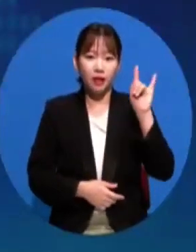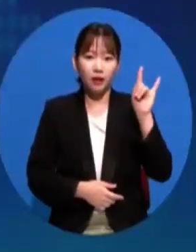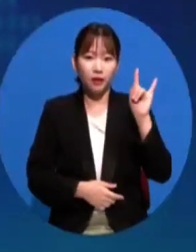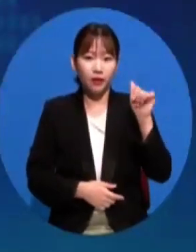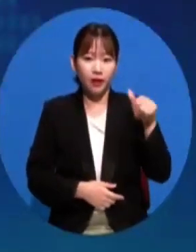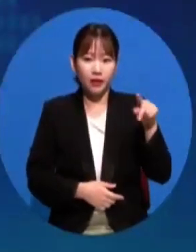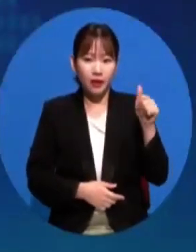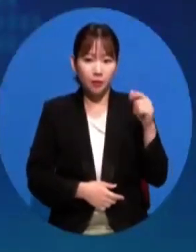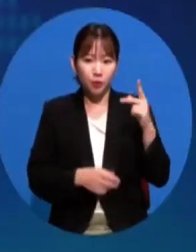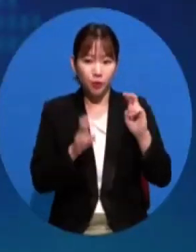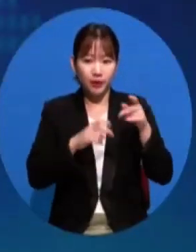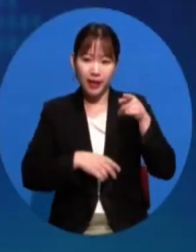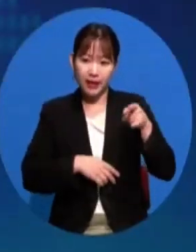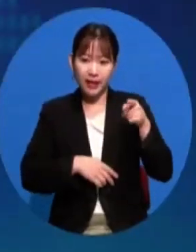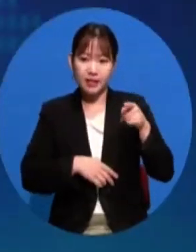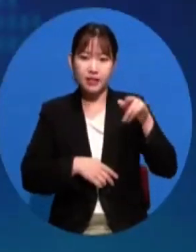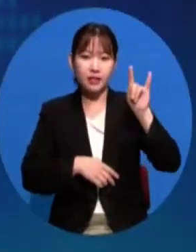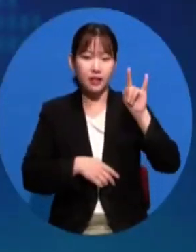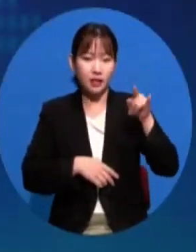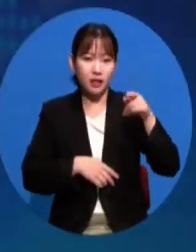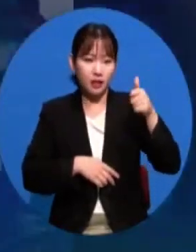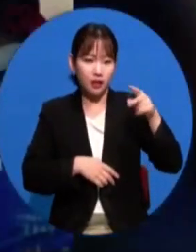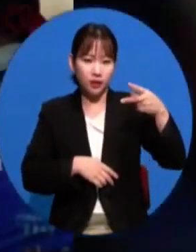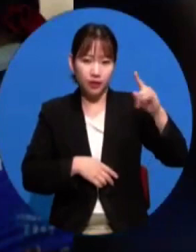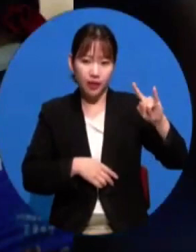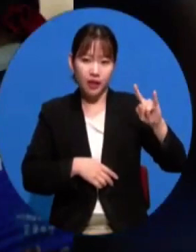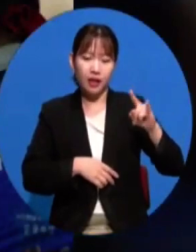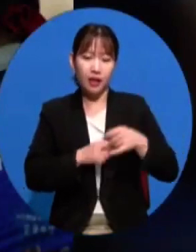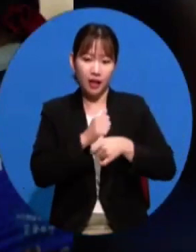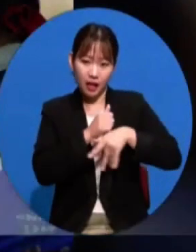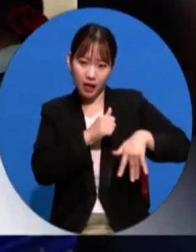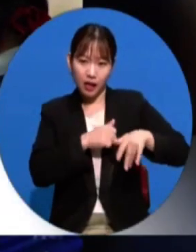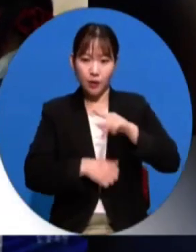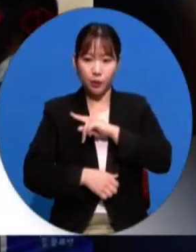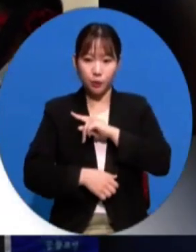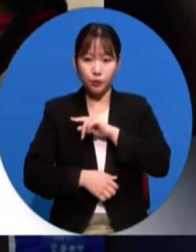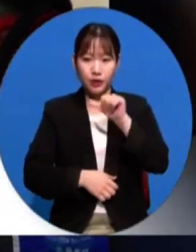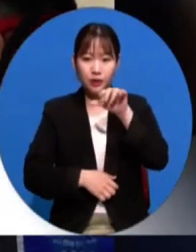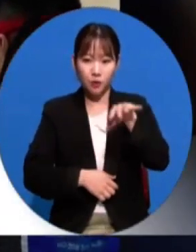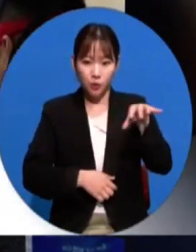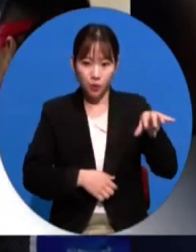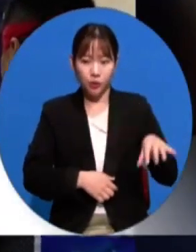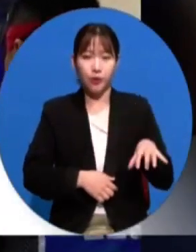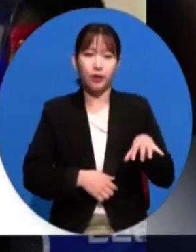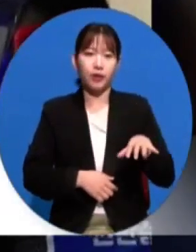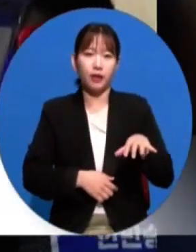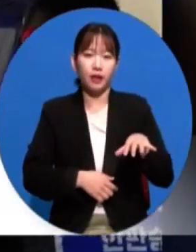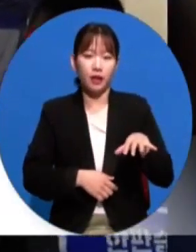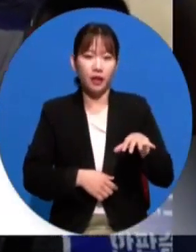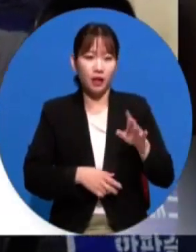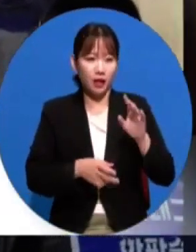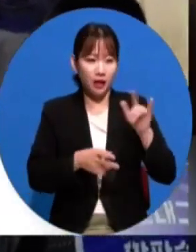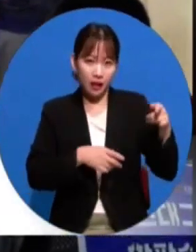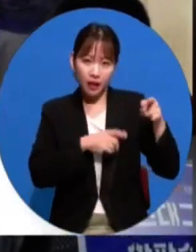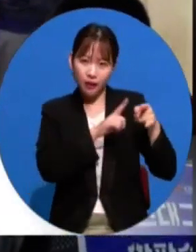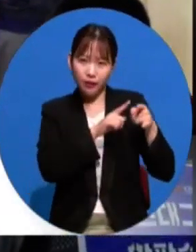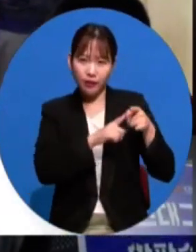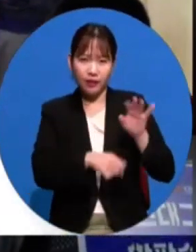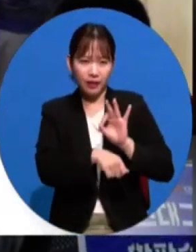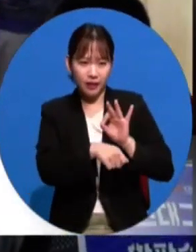현대삼호중공업 등 HD 현대그룹 5사노조가 4층에 불성실한 단체 교섭 태도를 규탄하고